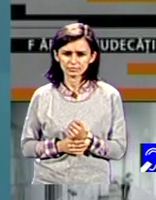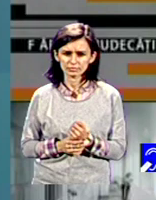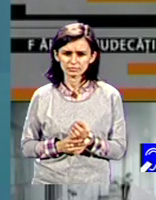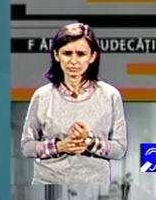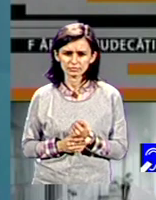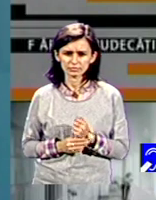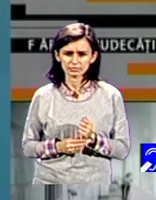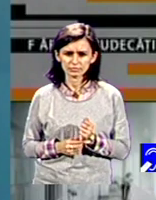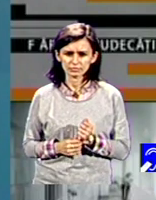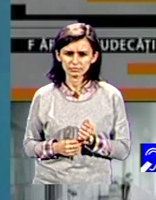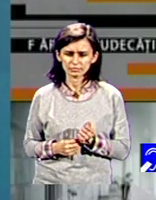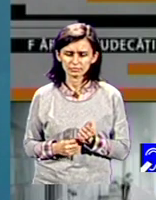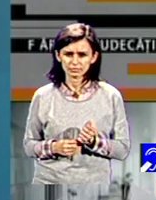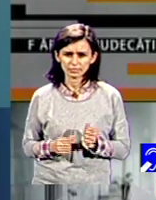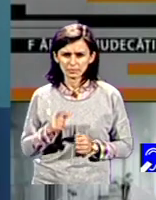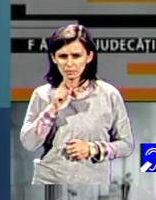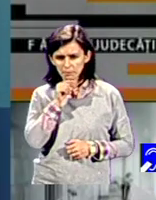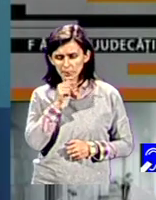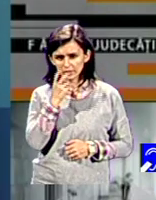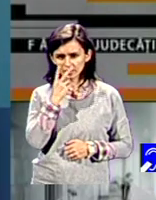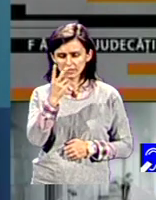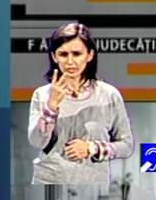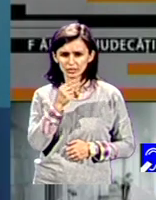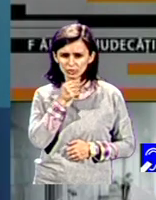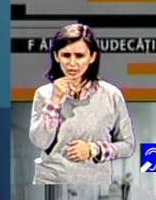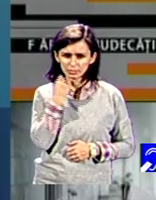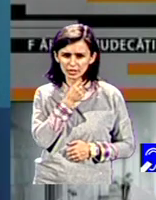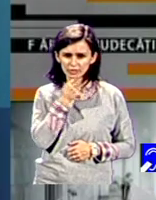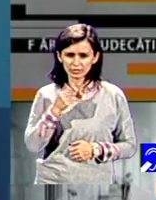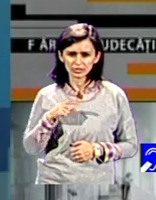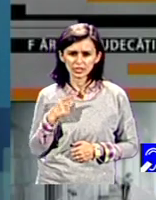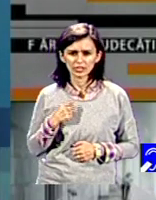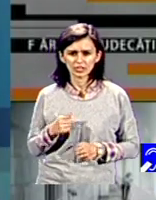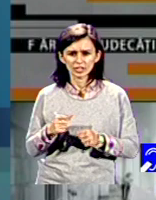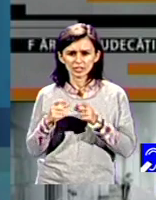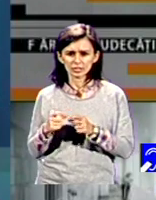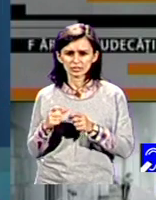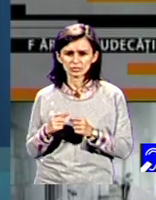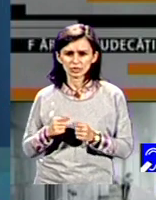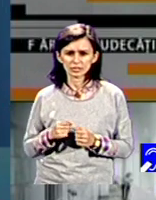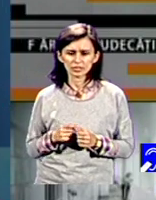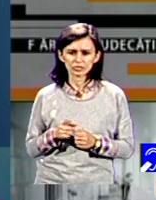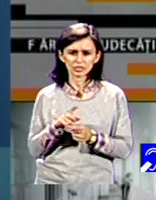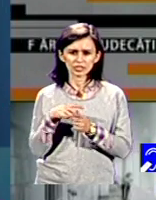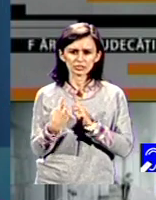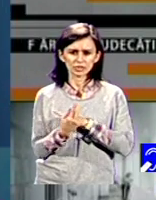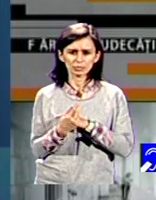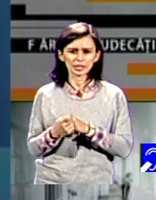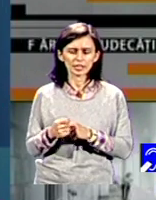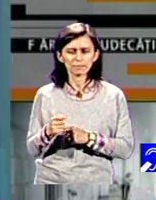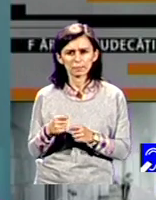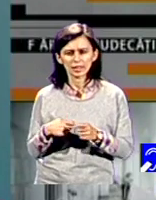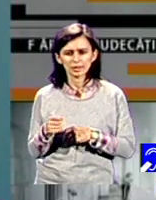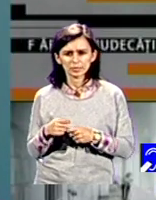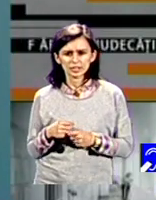unde unde mai văd un avantaj este și situația în care ne aflăm și schimbarea pieței muncii pentru că dat fiind